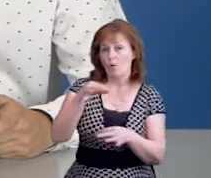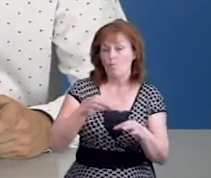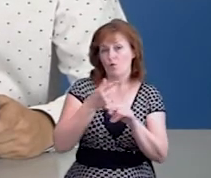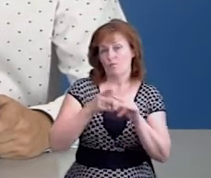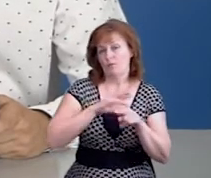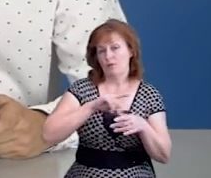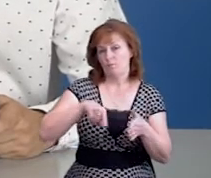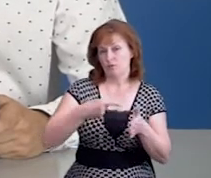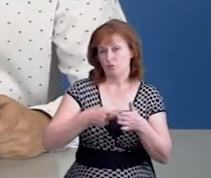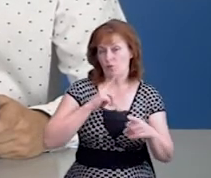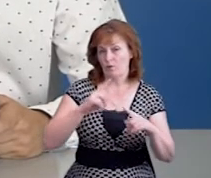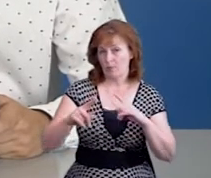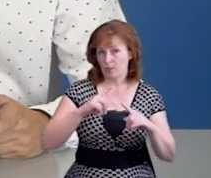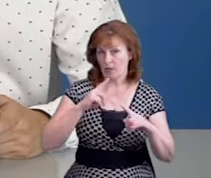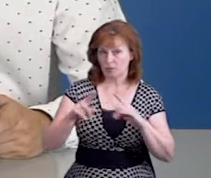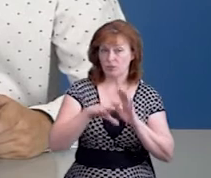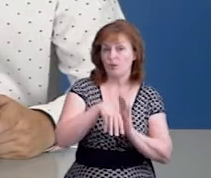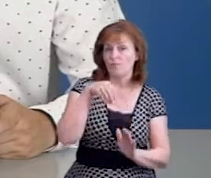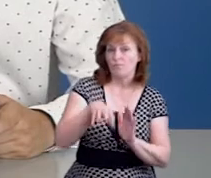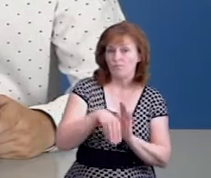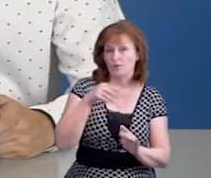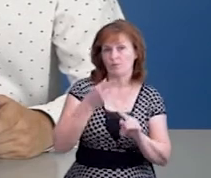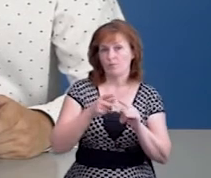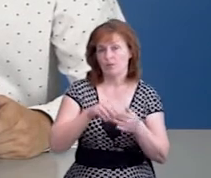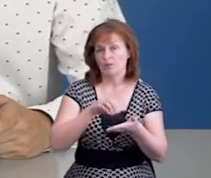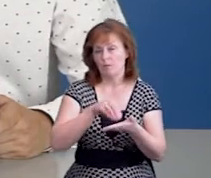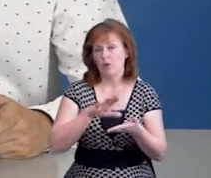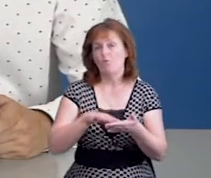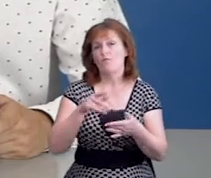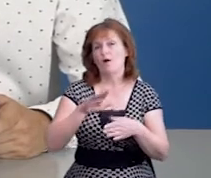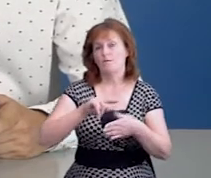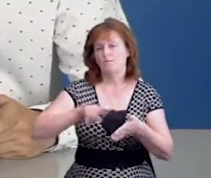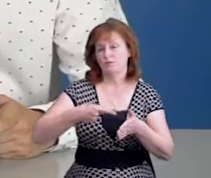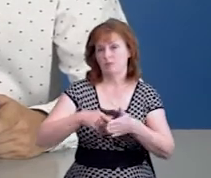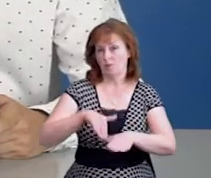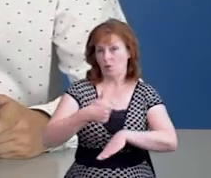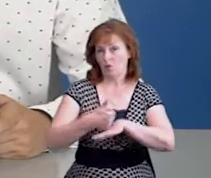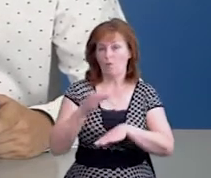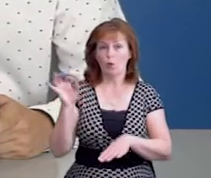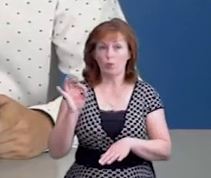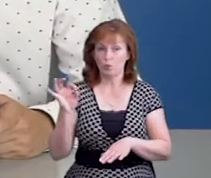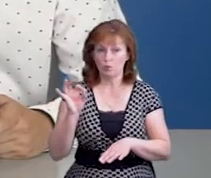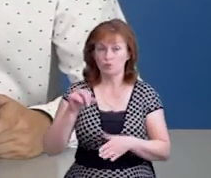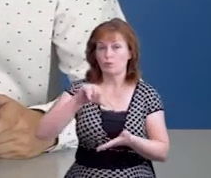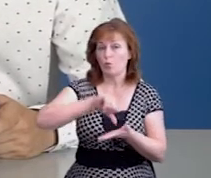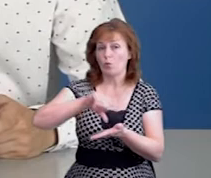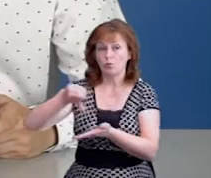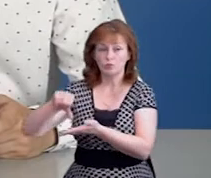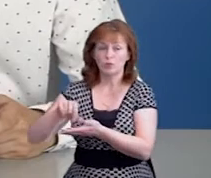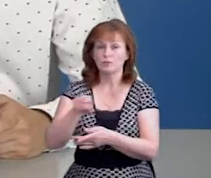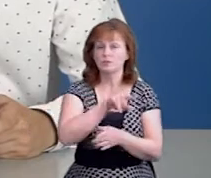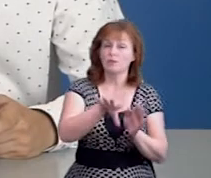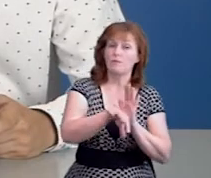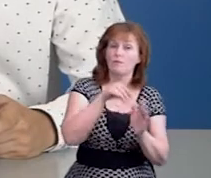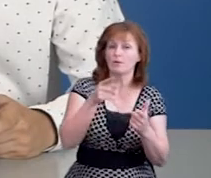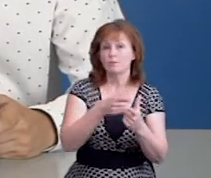міськраді. Бюлетні для голосування особисто намалював міський голова Владислав Атрошенко. Учасникам запропонували на вибір дві локації